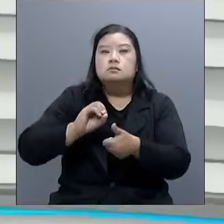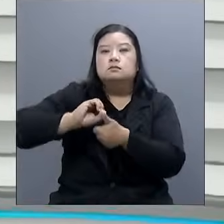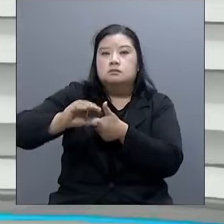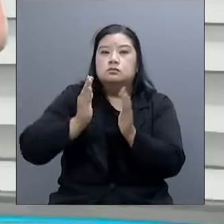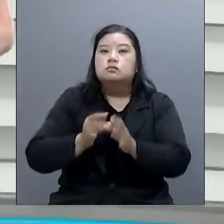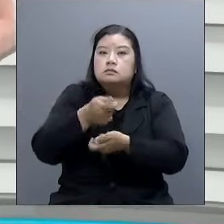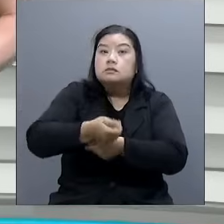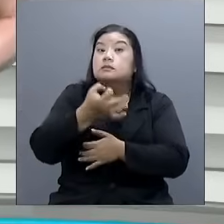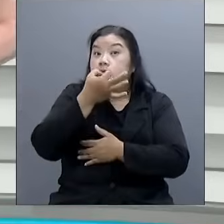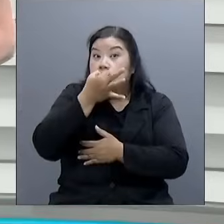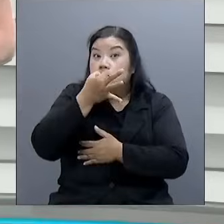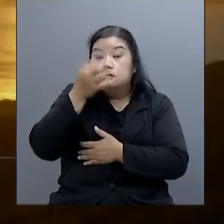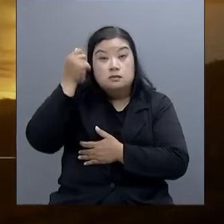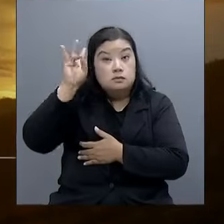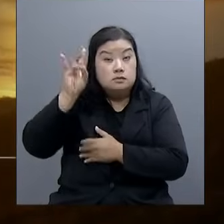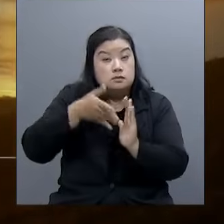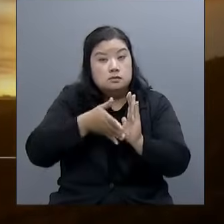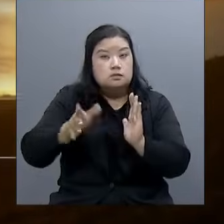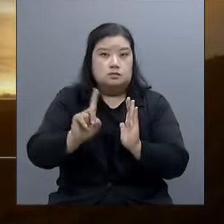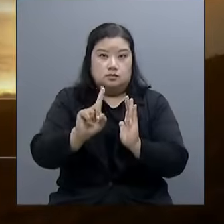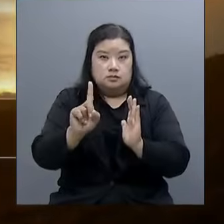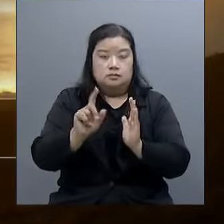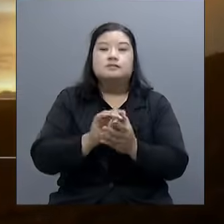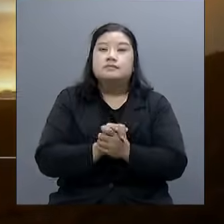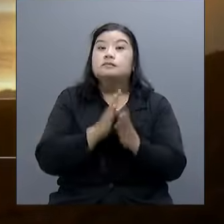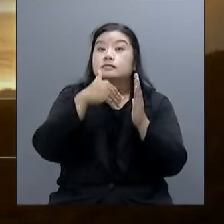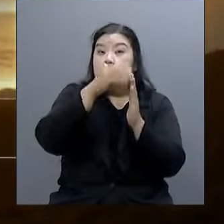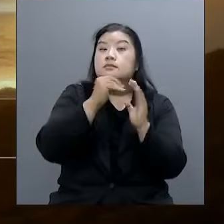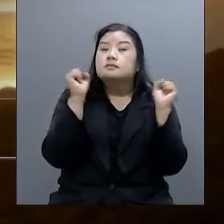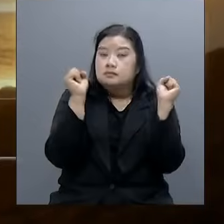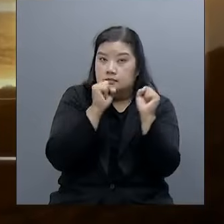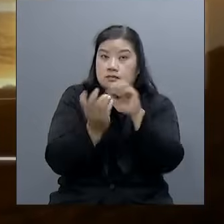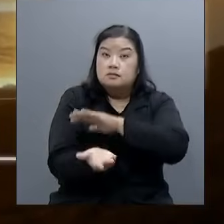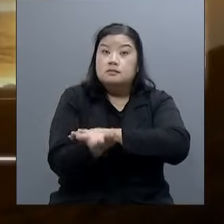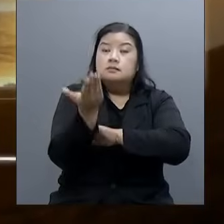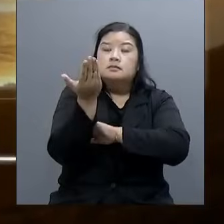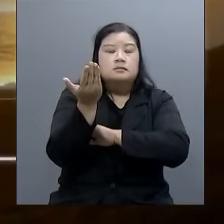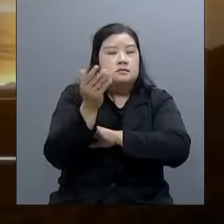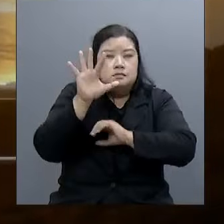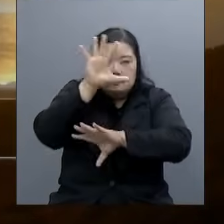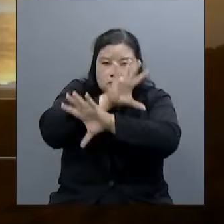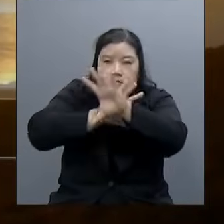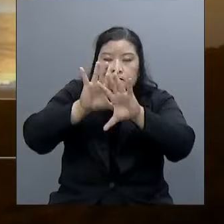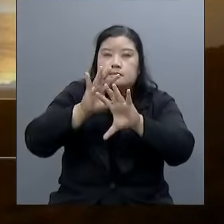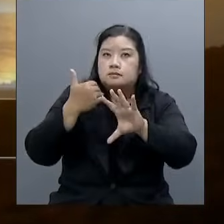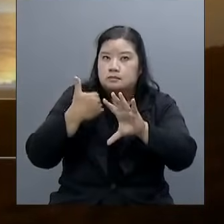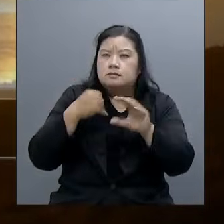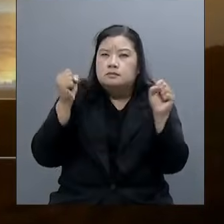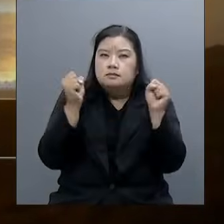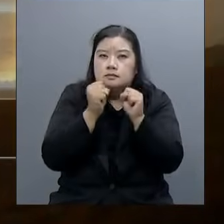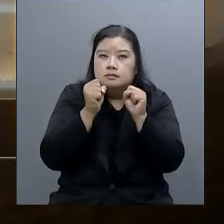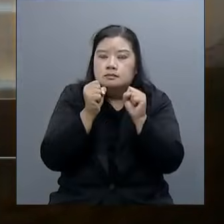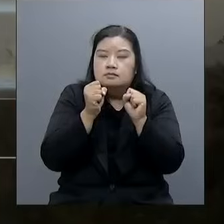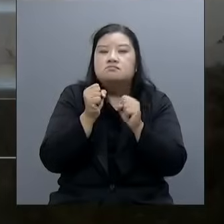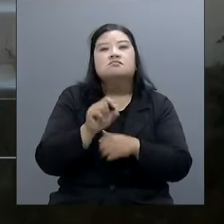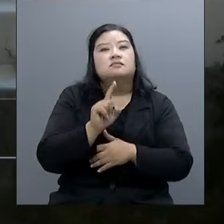รกรใน7วันข้างหน้ากันต่อค่ะภาคเหนืออากาศเย็นกับมีหมอกในตอนเช้ามีหมอกหนาในบางพื้นที่อุณหภูมิจะเพิ่มสูงขึ้นอีก 1-2